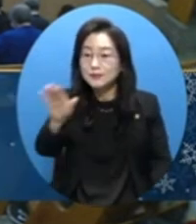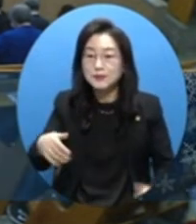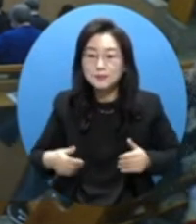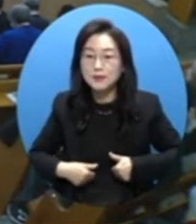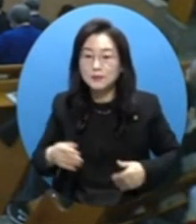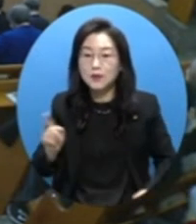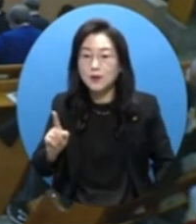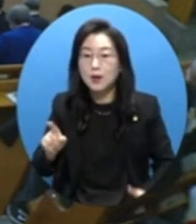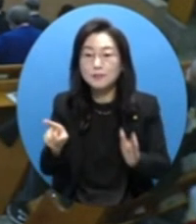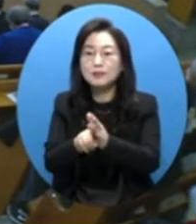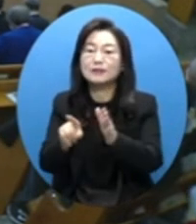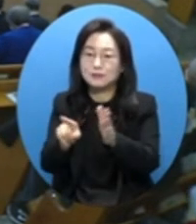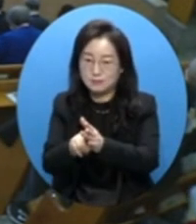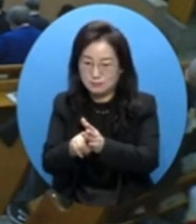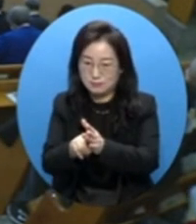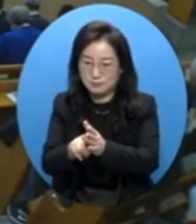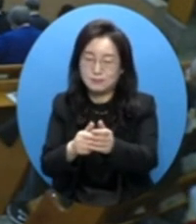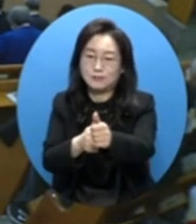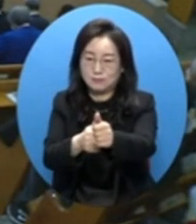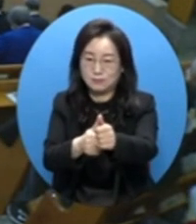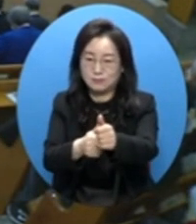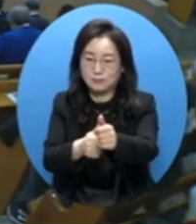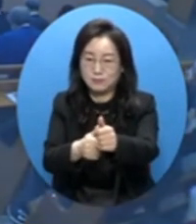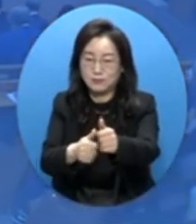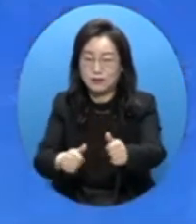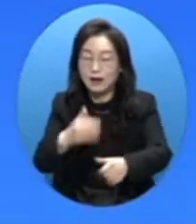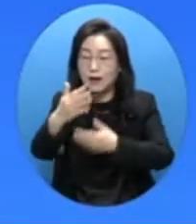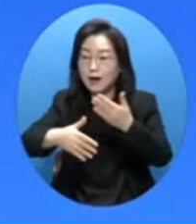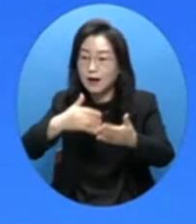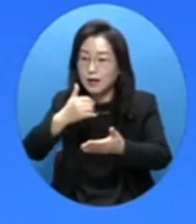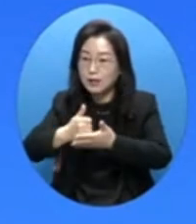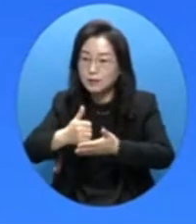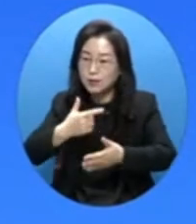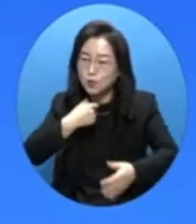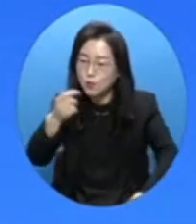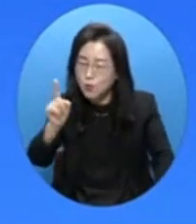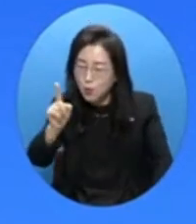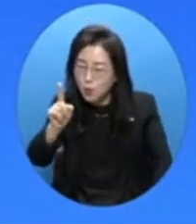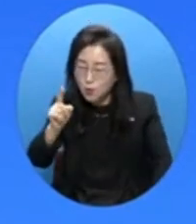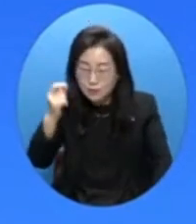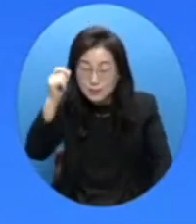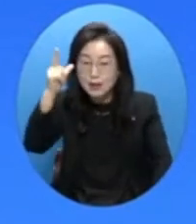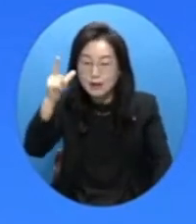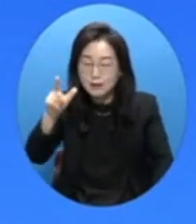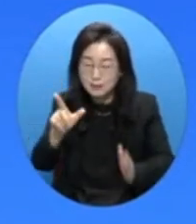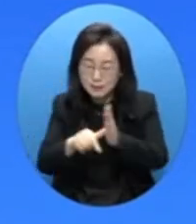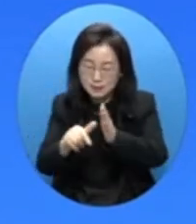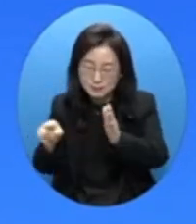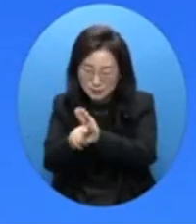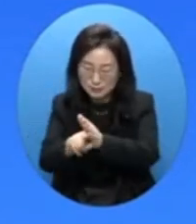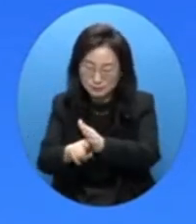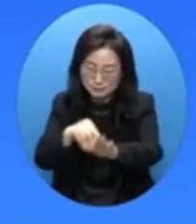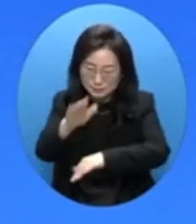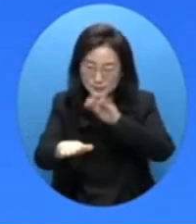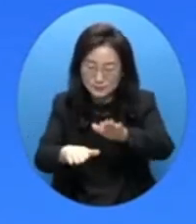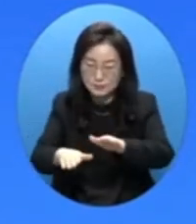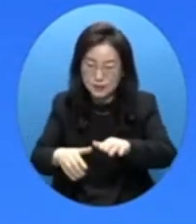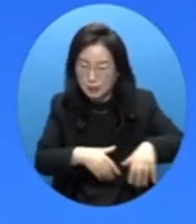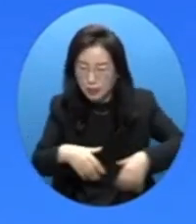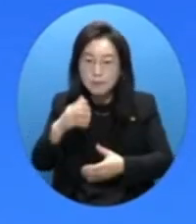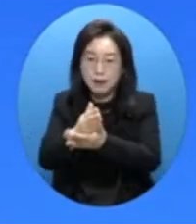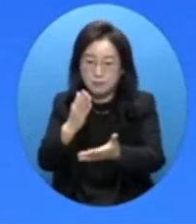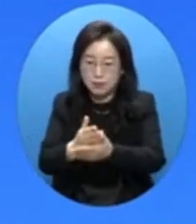필요한 것은 믿음의 역사인 것입니다 우리는 하나님의 뜰 깨달을 할 때 믿음으로 전제해 나가야 됩니다 망설이면 안 됩니다 주여